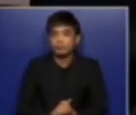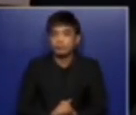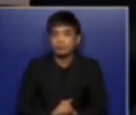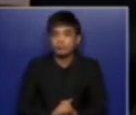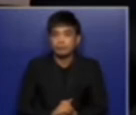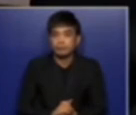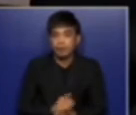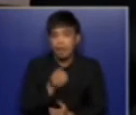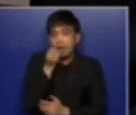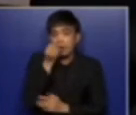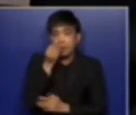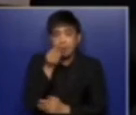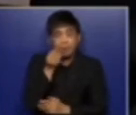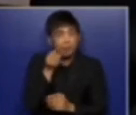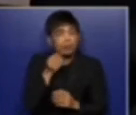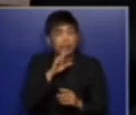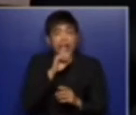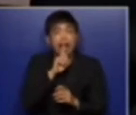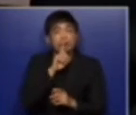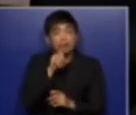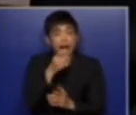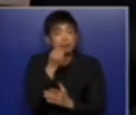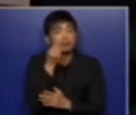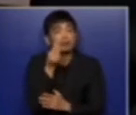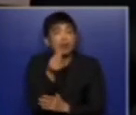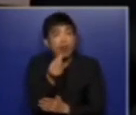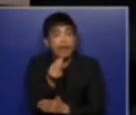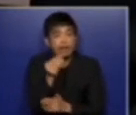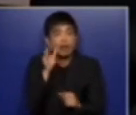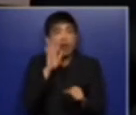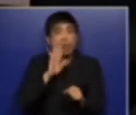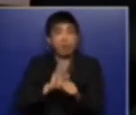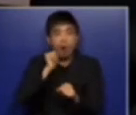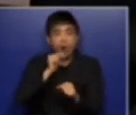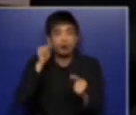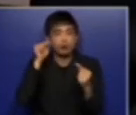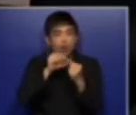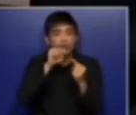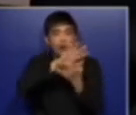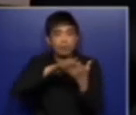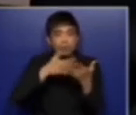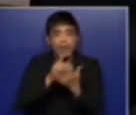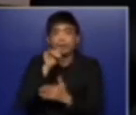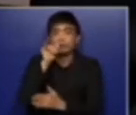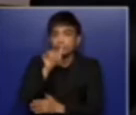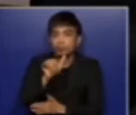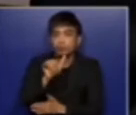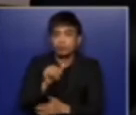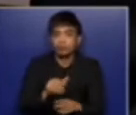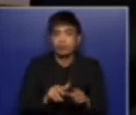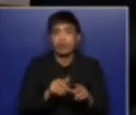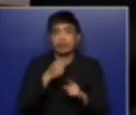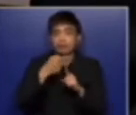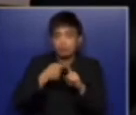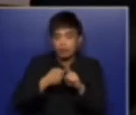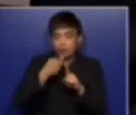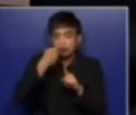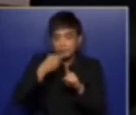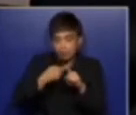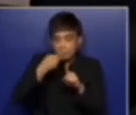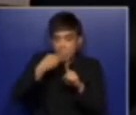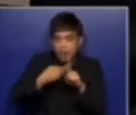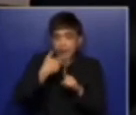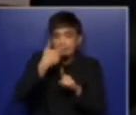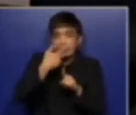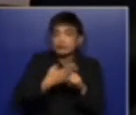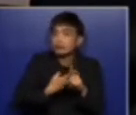ามากเท่าไหร่จึงจะพอในยุทธศาสตร์ความมั่นคง 3-4 เดือนที่ผ่านมา